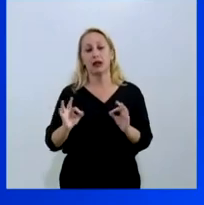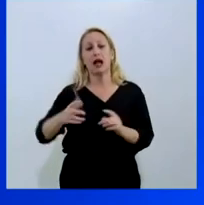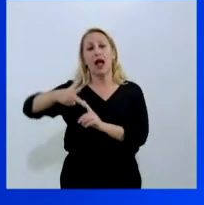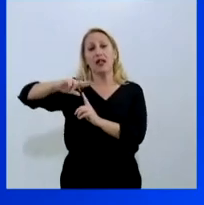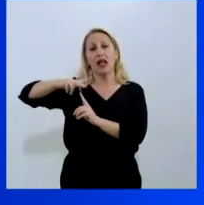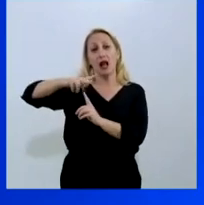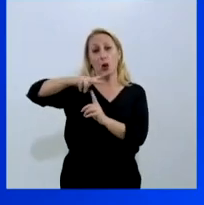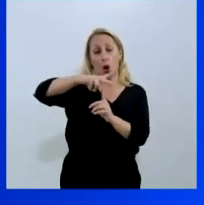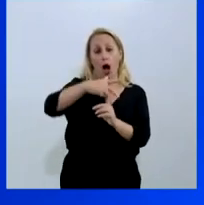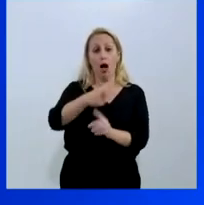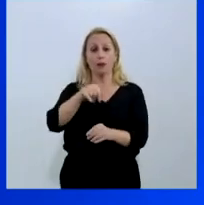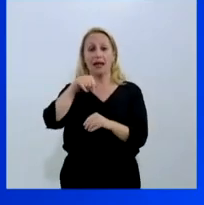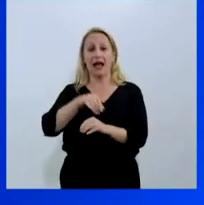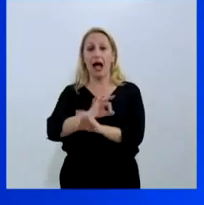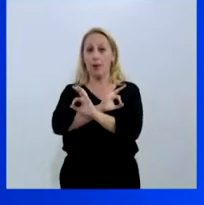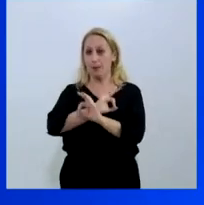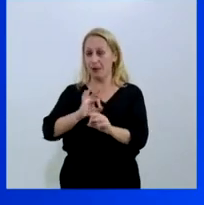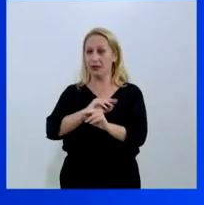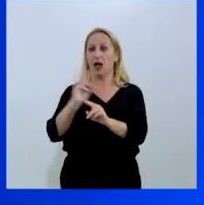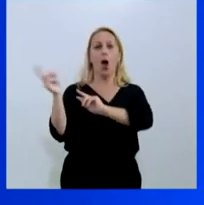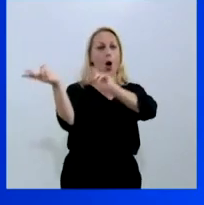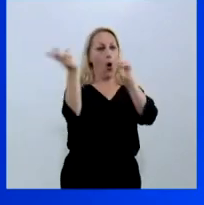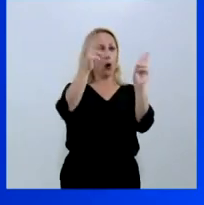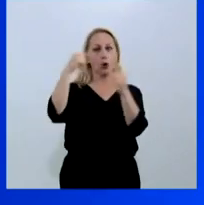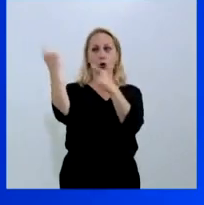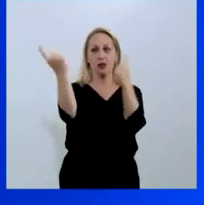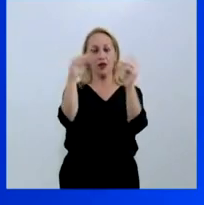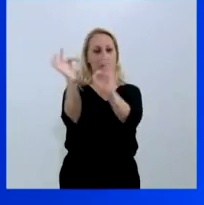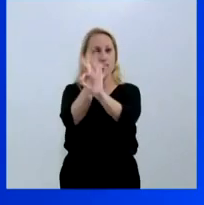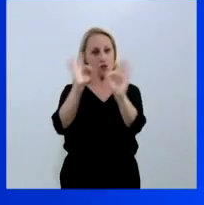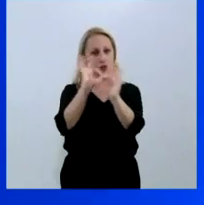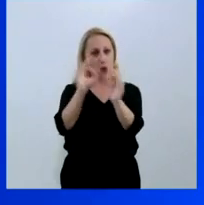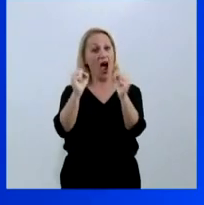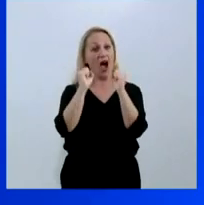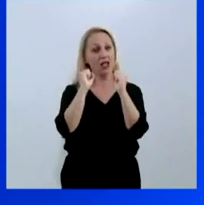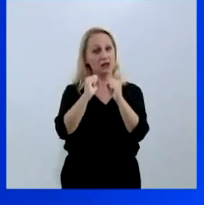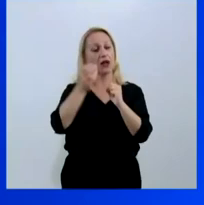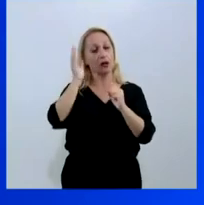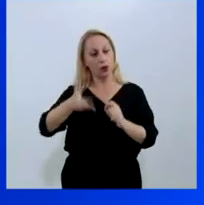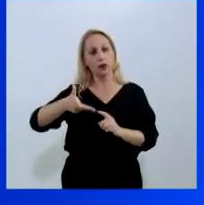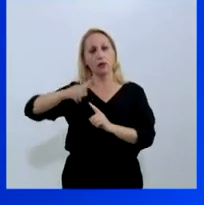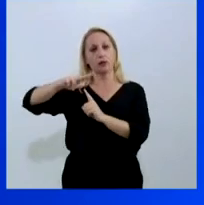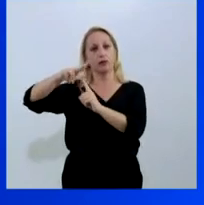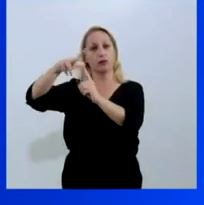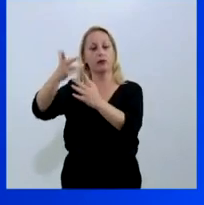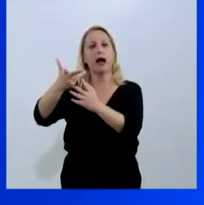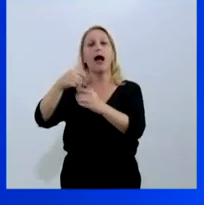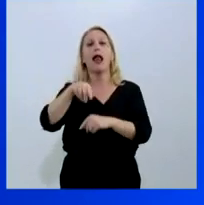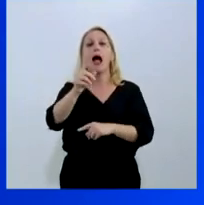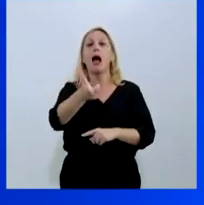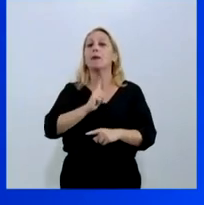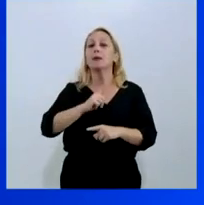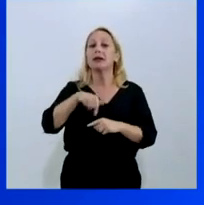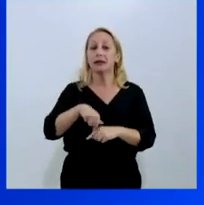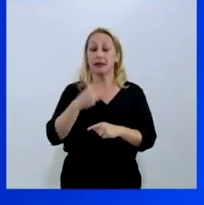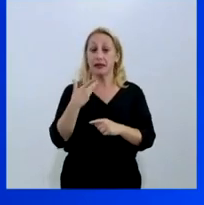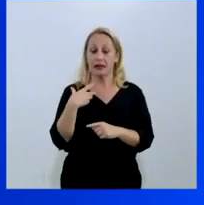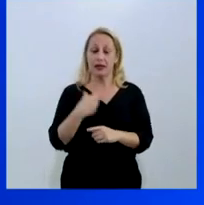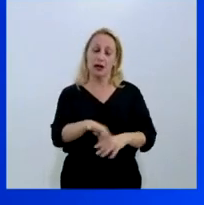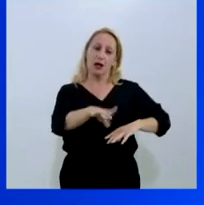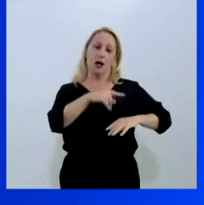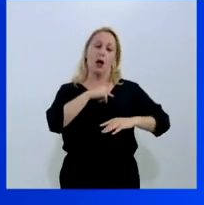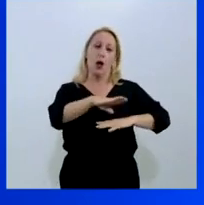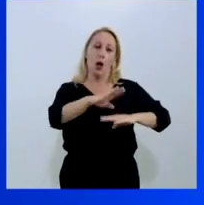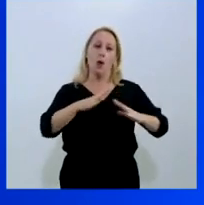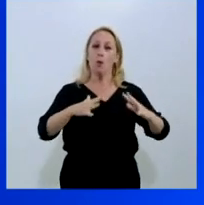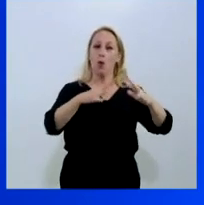πετάξουν αμέσως με το που θα είναι ασφαλές και αμέσως με το που θα μας δώσει η πολεμική αεροπορία και η πυροσβεστική το OK ότι τα ελικόπτερα μπορούν να